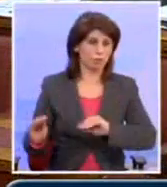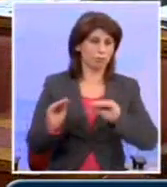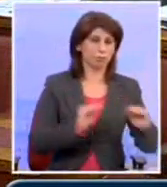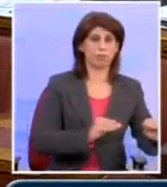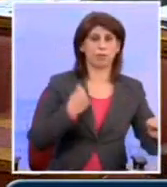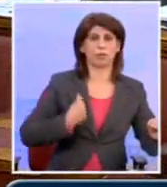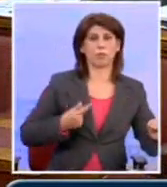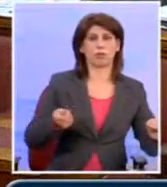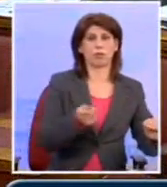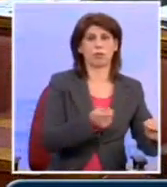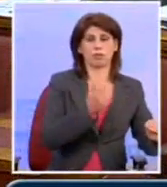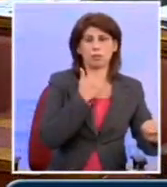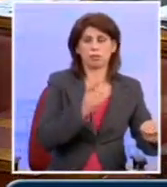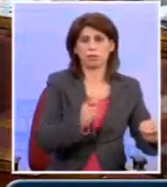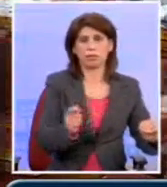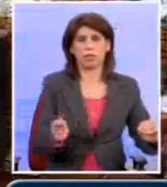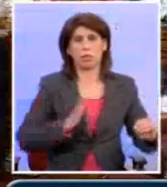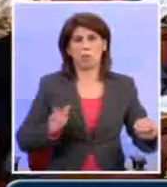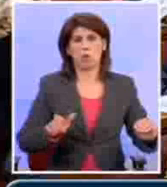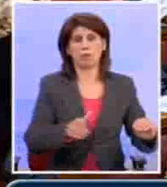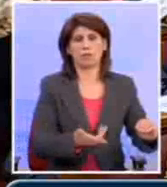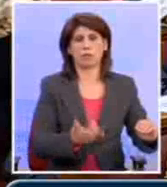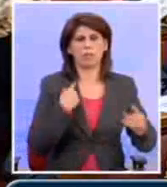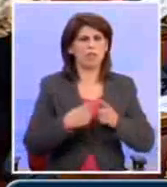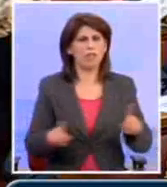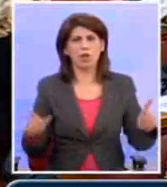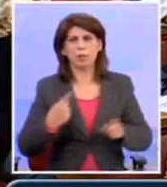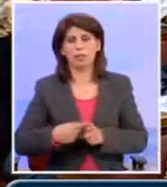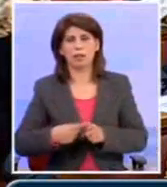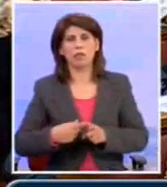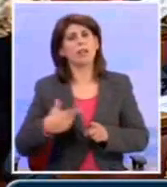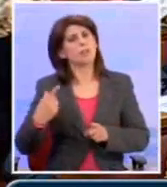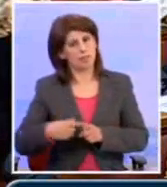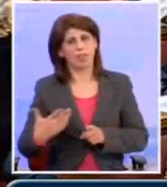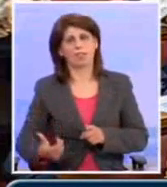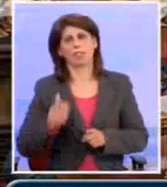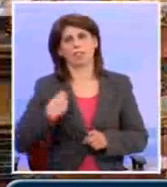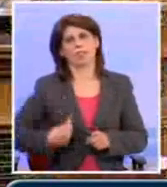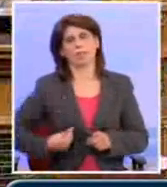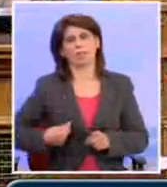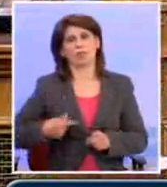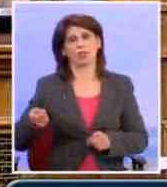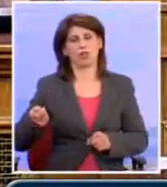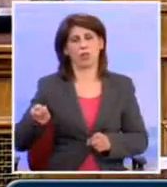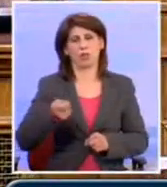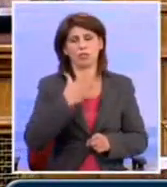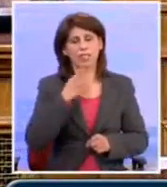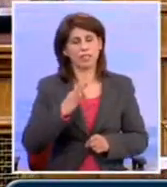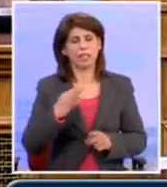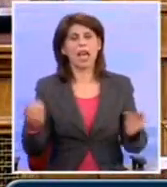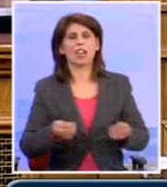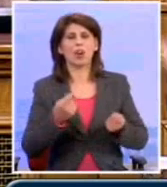χρέος. Και καλύτερα το πληρώσει ο πολίτης. Ποια διαφορά με την Ελλάδα? Στην Ελλάδα ήταν ήδη δημόσιο χρέος, γιατί οι εργολάβοι τα είχαν πάρει από το ελληνικό κράτος